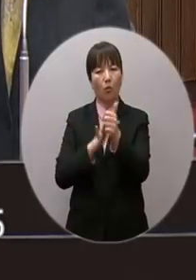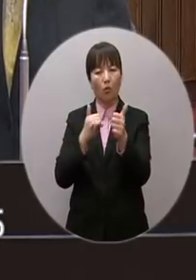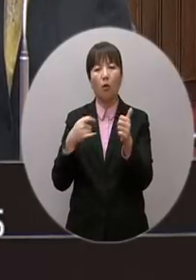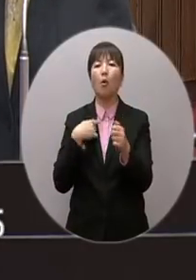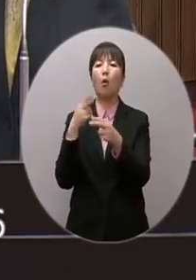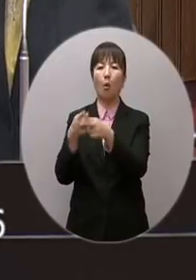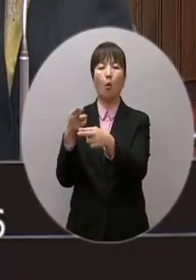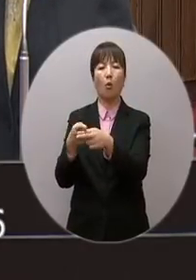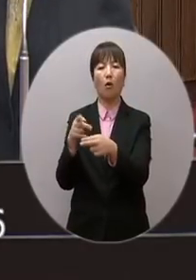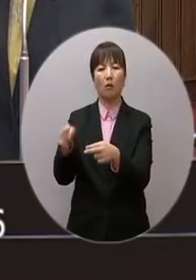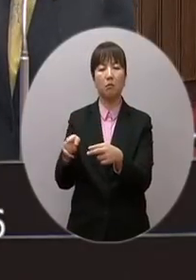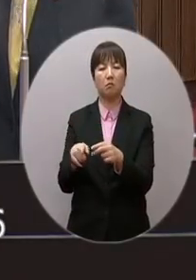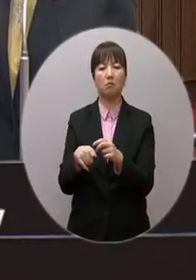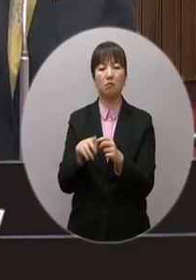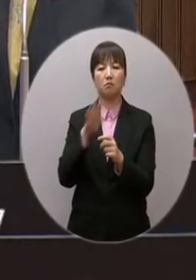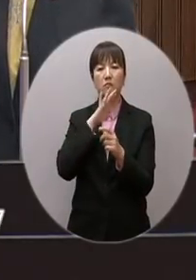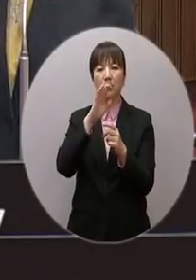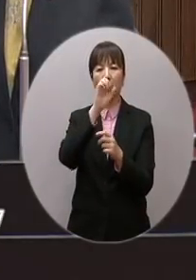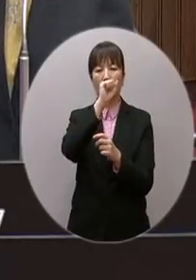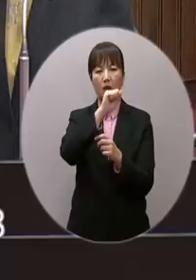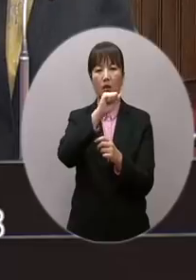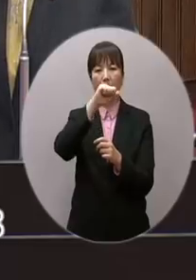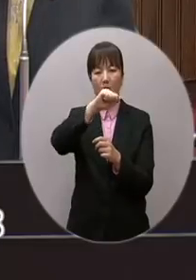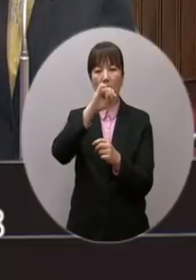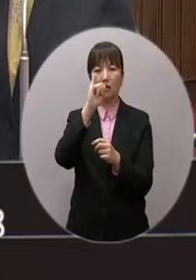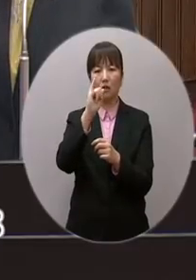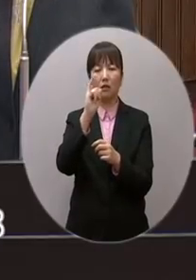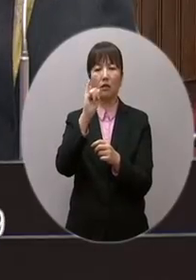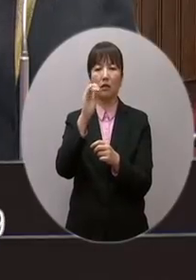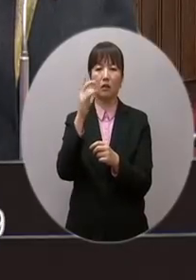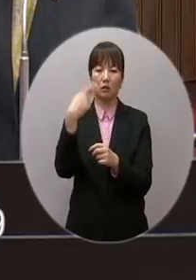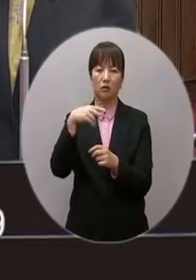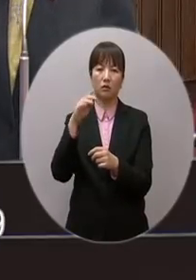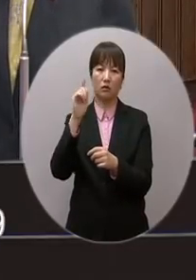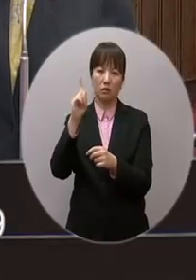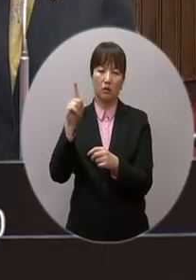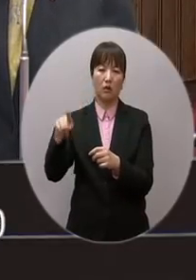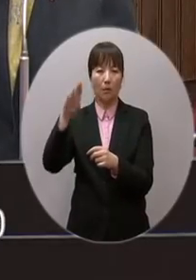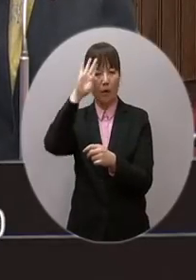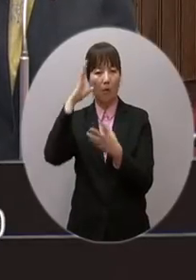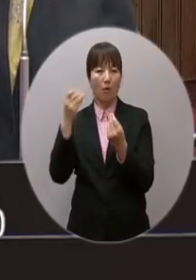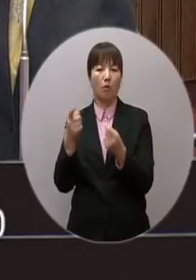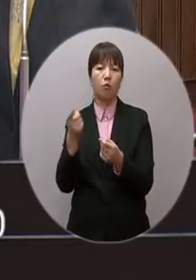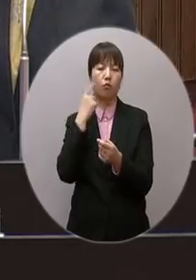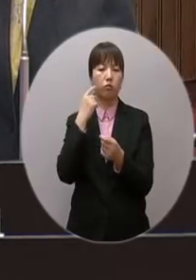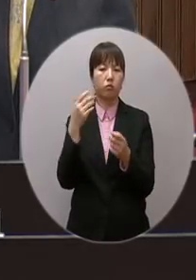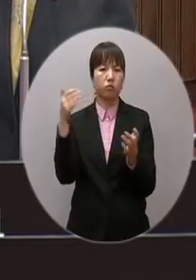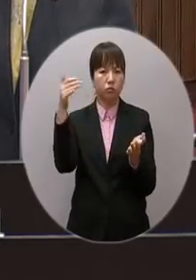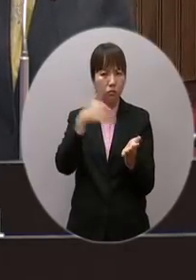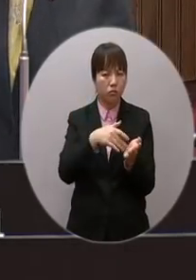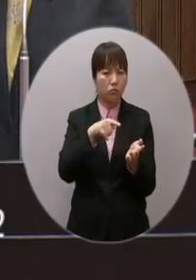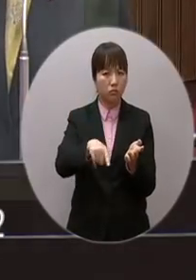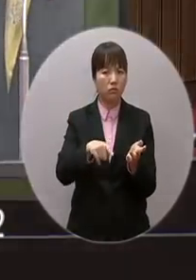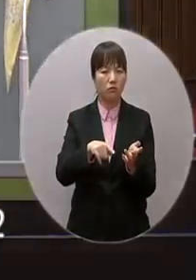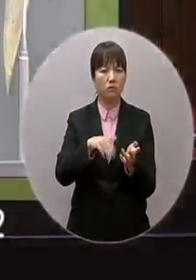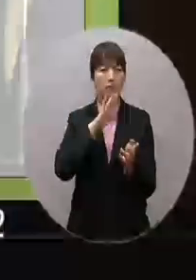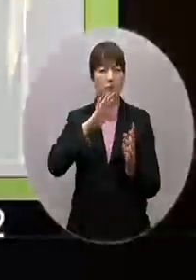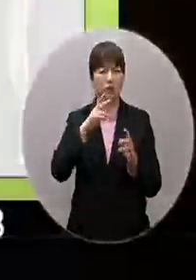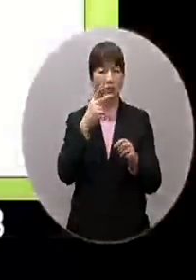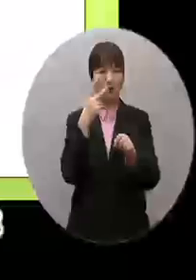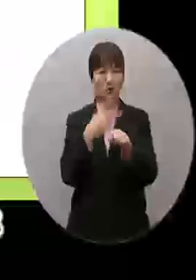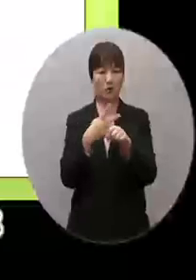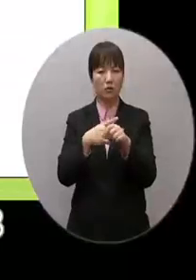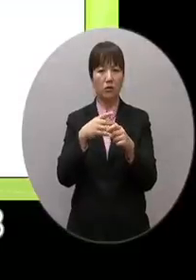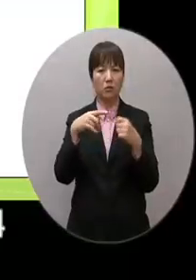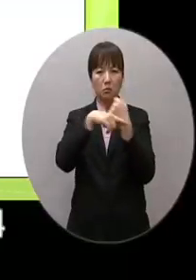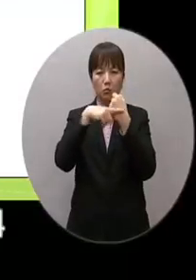着他们相信说没有 ADHD 这种病。院长跟部长，我们到底有没有科学诊